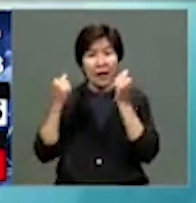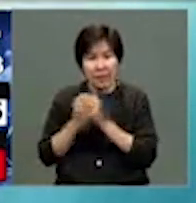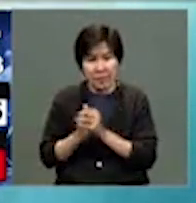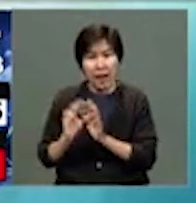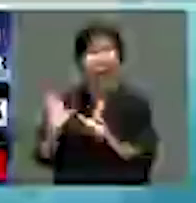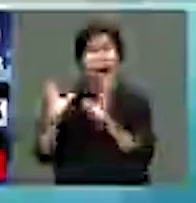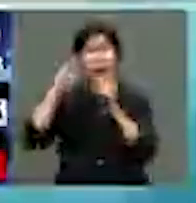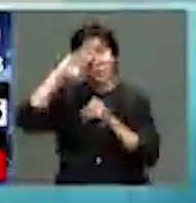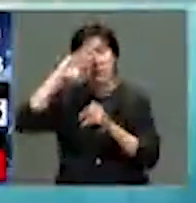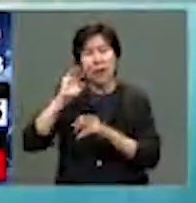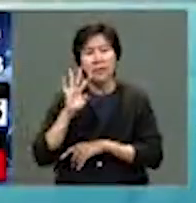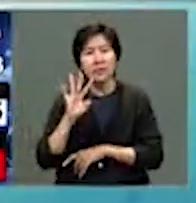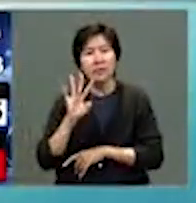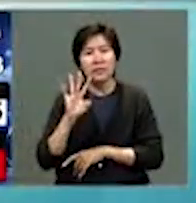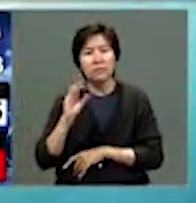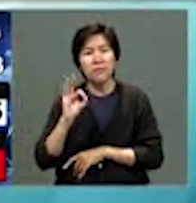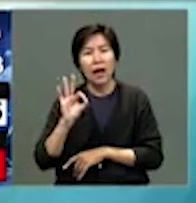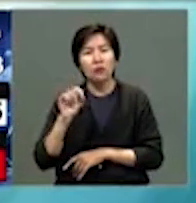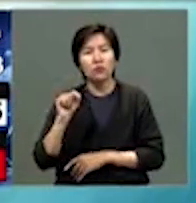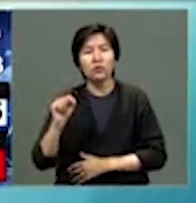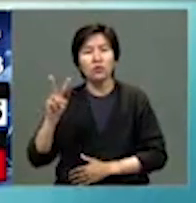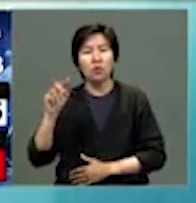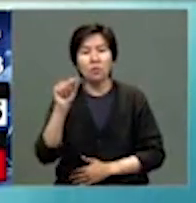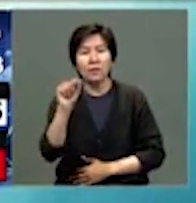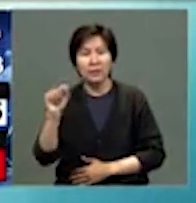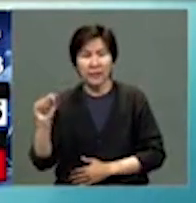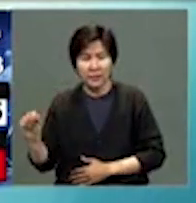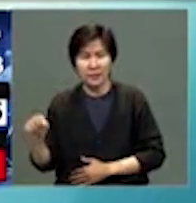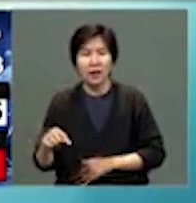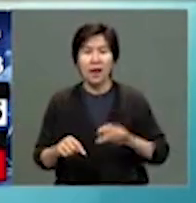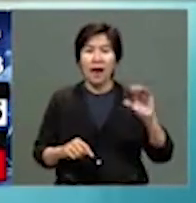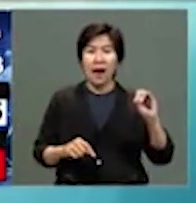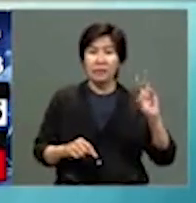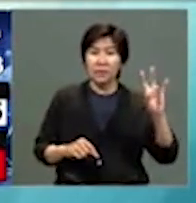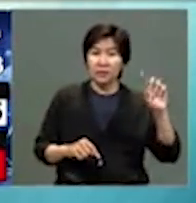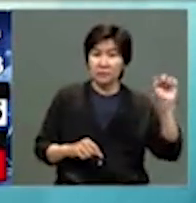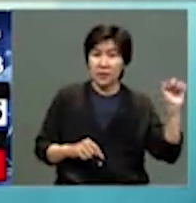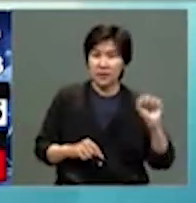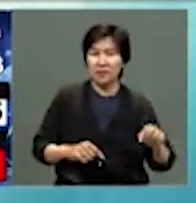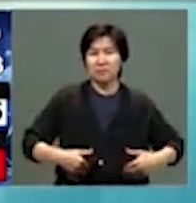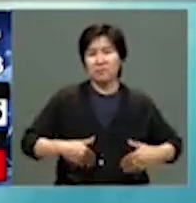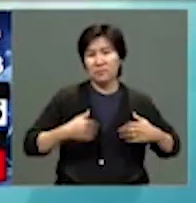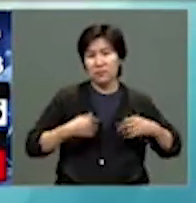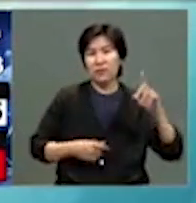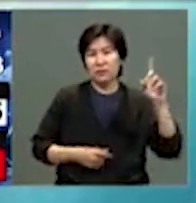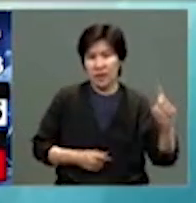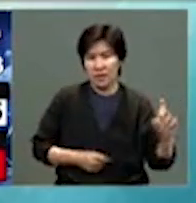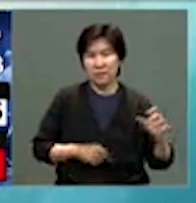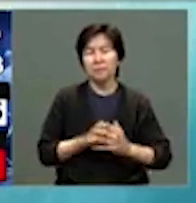49.2เปอร์เซ็นต์เสียชีวิต 5.7เปอร์เซ็นต์นะครับ 410000 3648